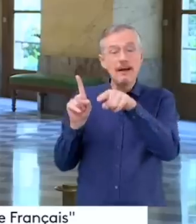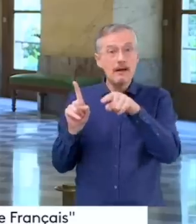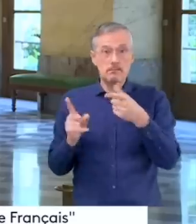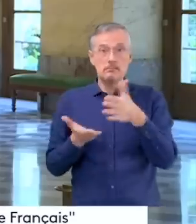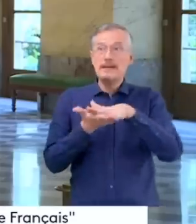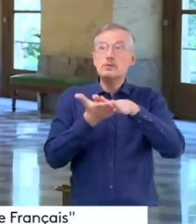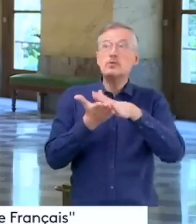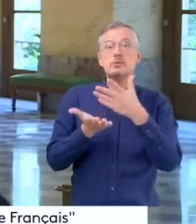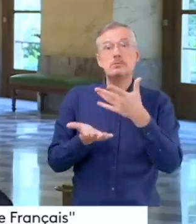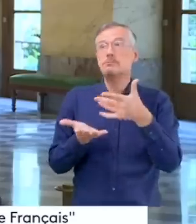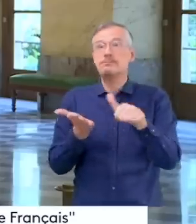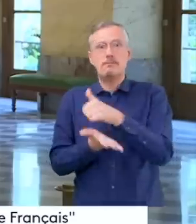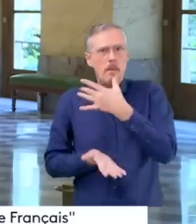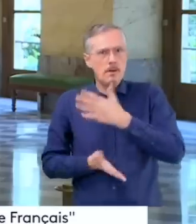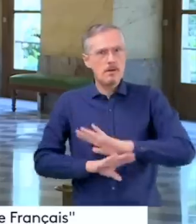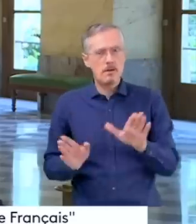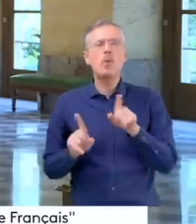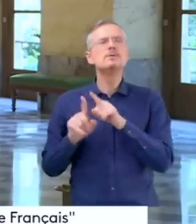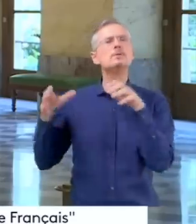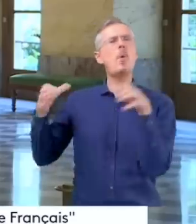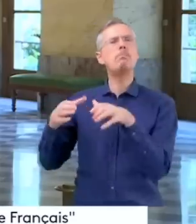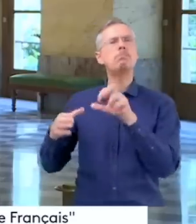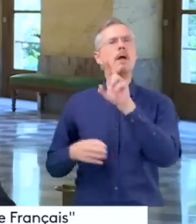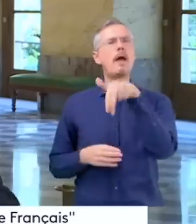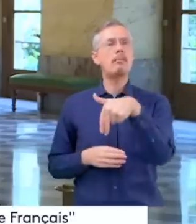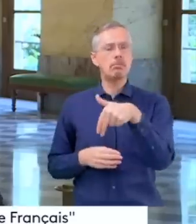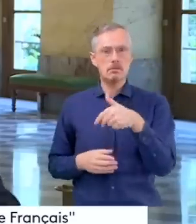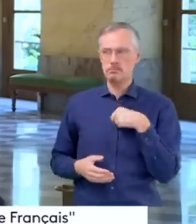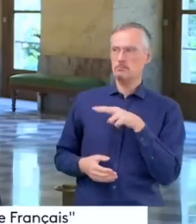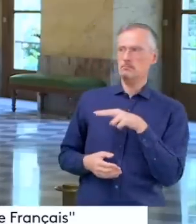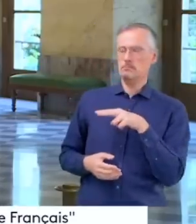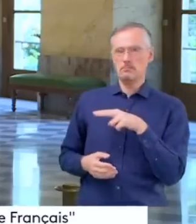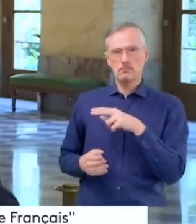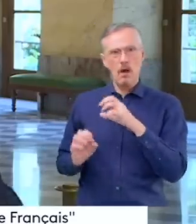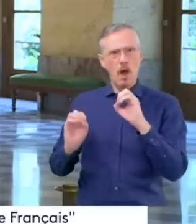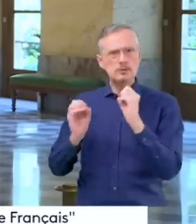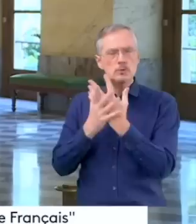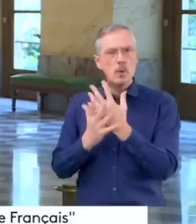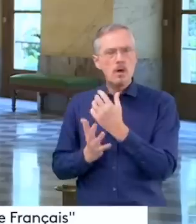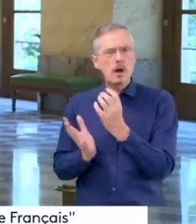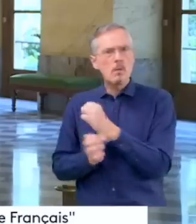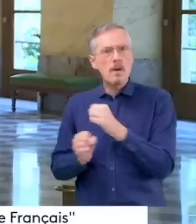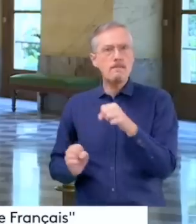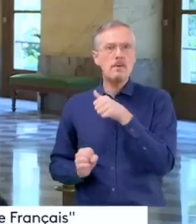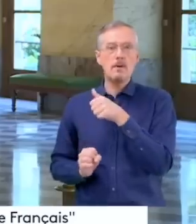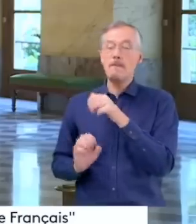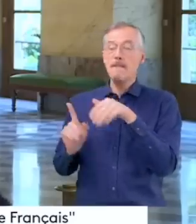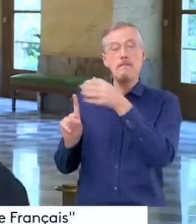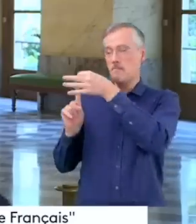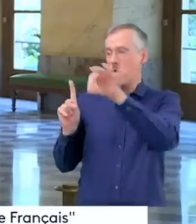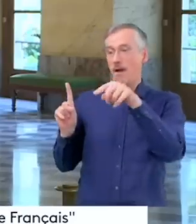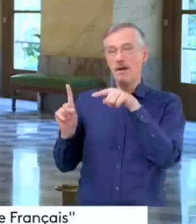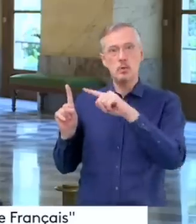Mais moi, ce que je ne comprends pas non plus, c'est la réaction de son groupe, le Rassemblement National. Son groupe, Rassemblement National, voyant les propos tenus par cet homme, aurait